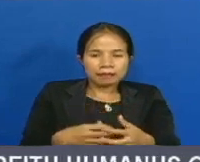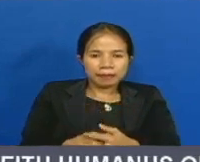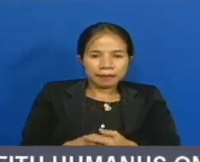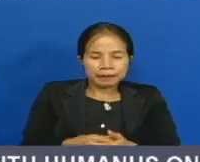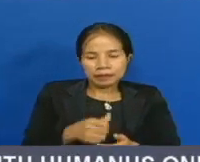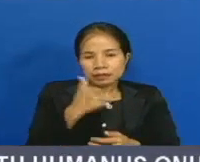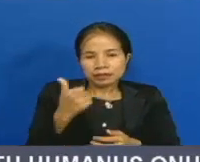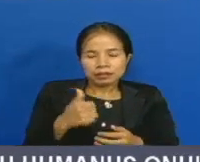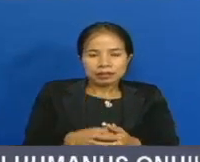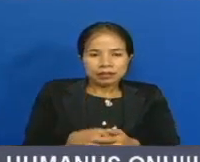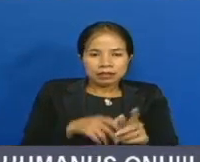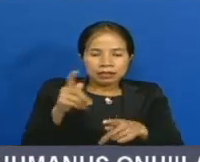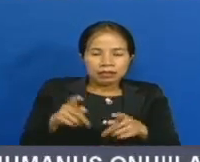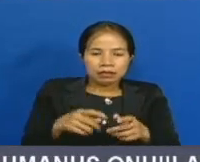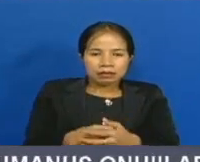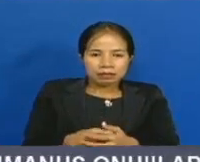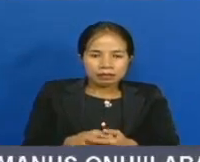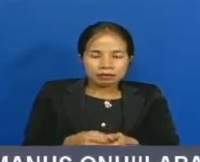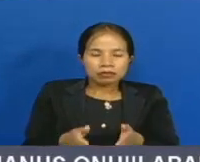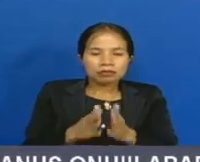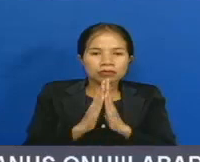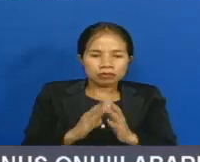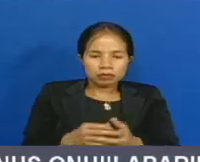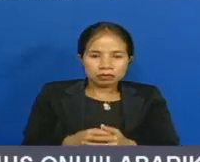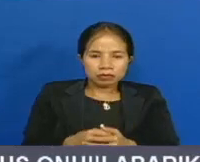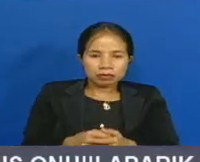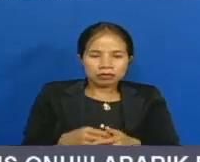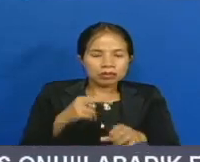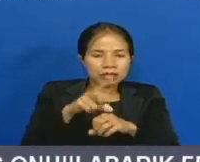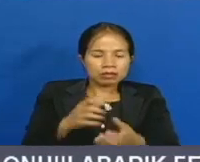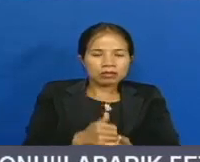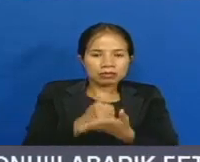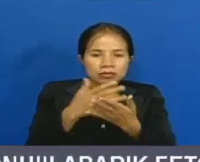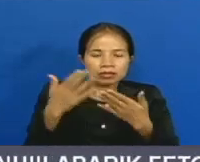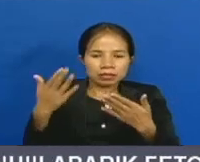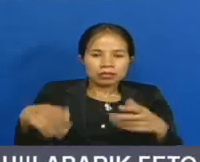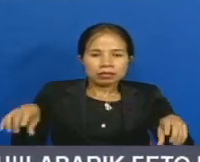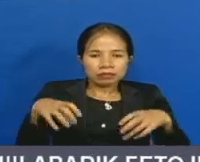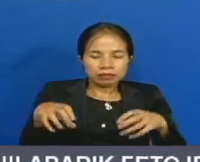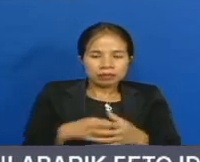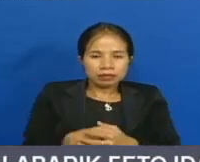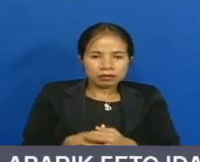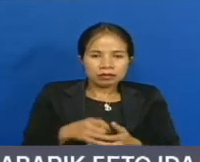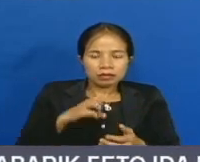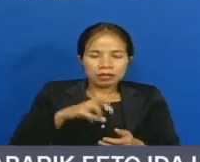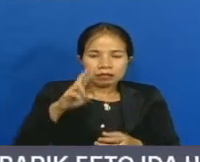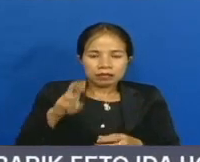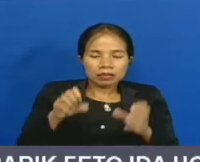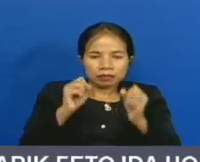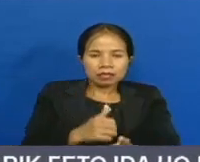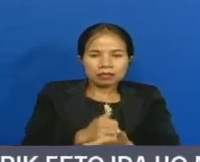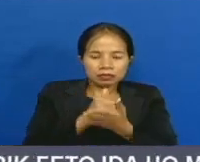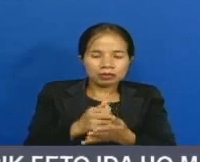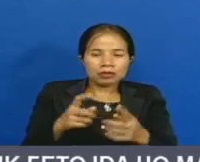Sorin Seluk, residente Bosco Fátima, Husu Notariado Nacional, atu facilita facilidade serviço notariado Hermera, rodi bela